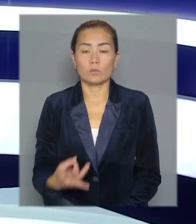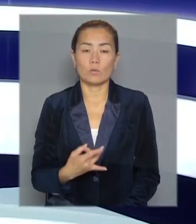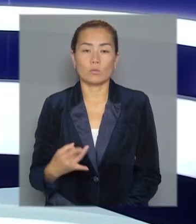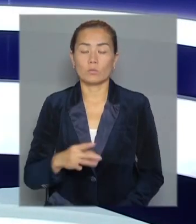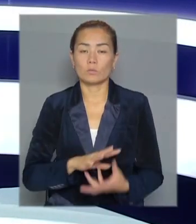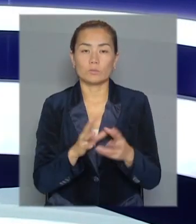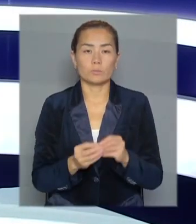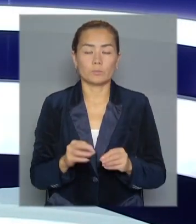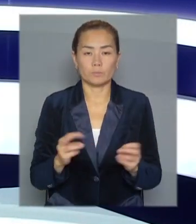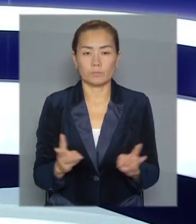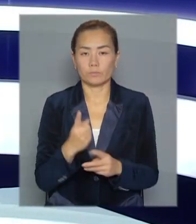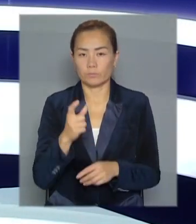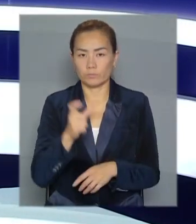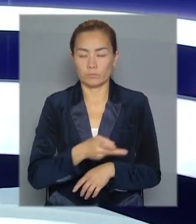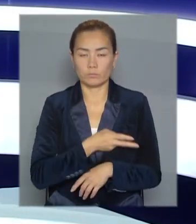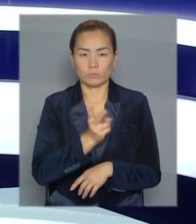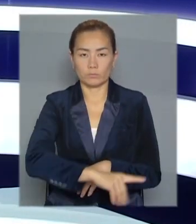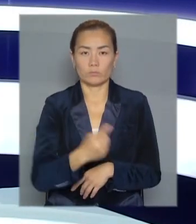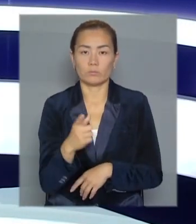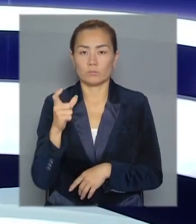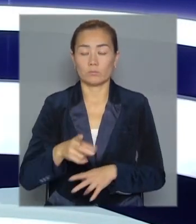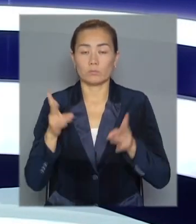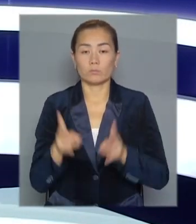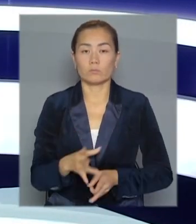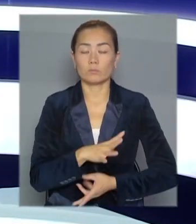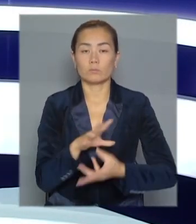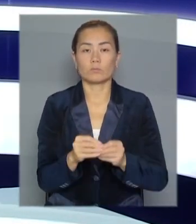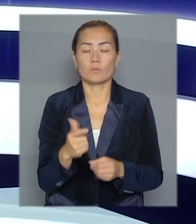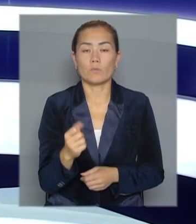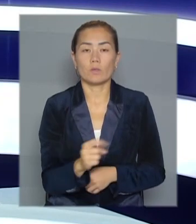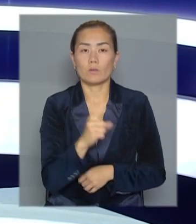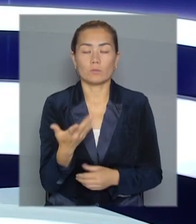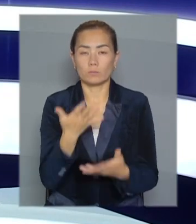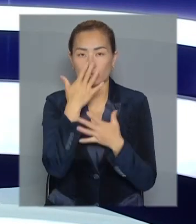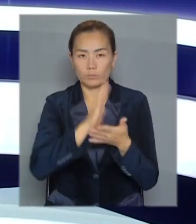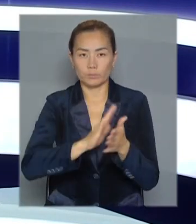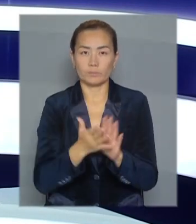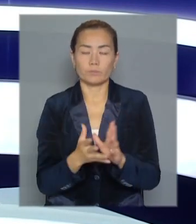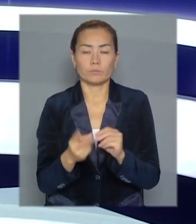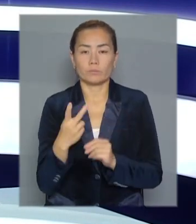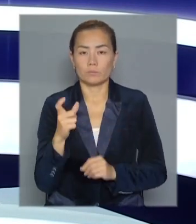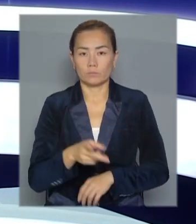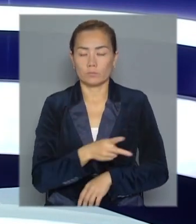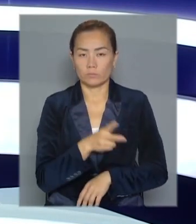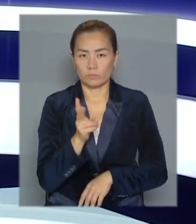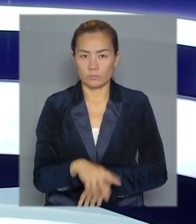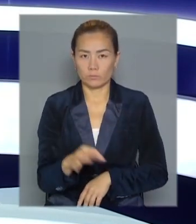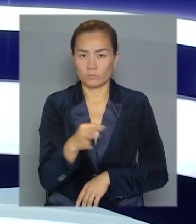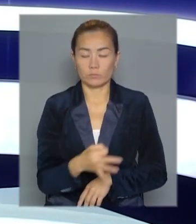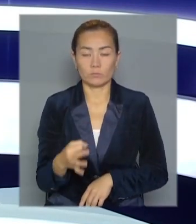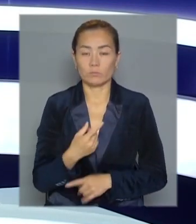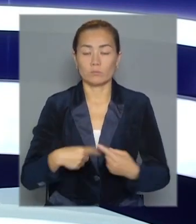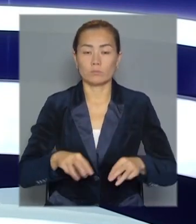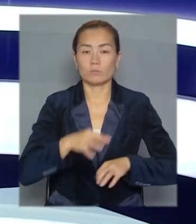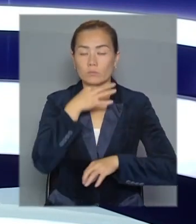Өңірде жыл басынан бері өрттен бір адам қаза болып, бір адам зардап шекті. Сондай-ақ көмірқышқыл газымен улану жағдайы бойынша екі адам қайтыс болды. Бұл туралы